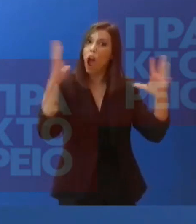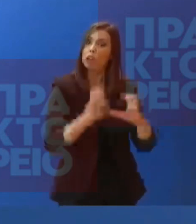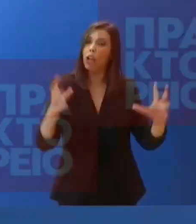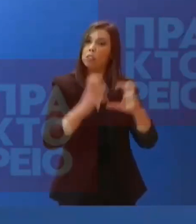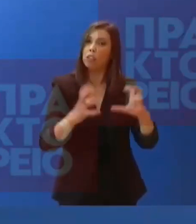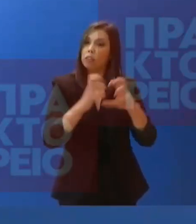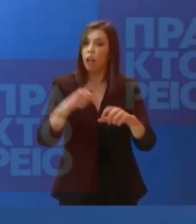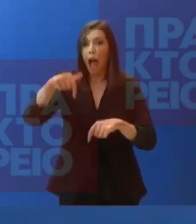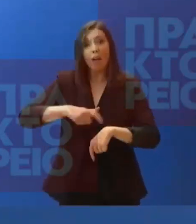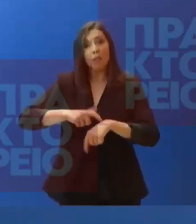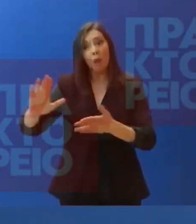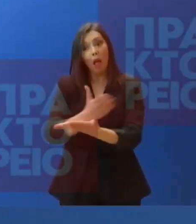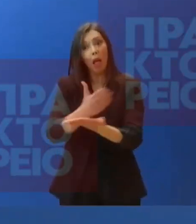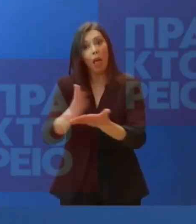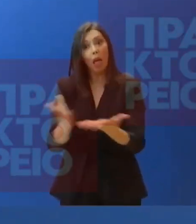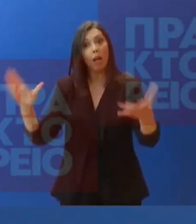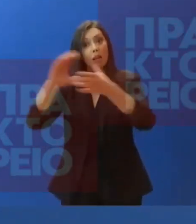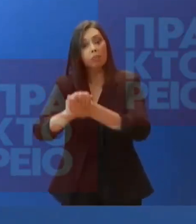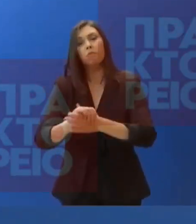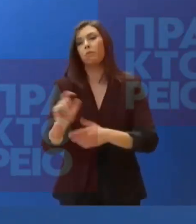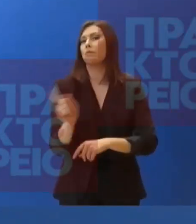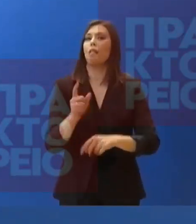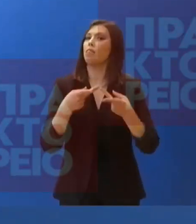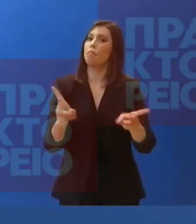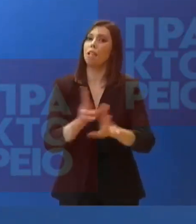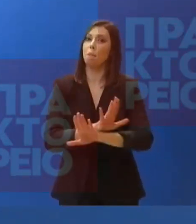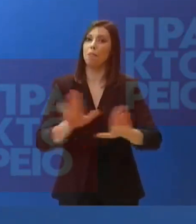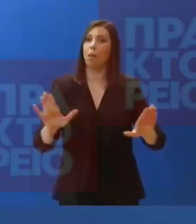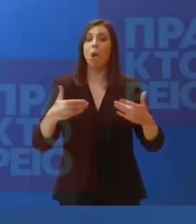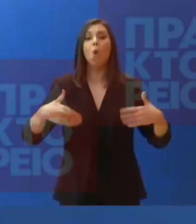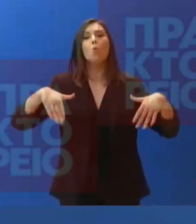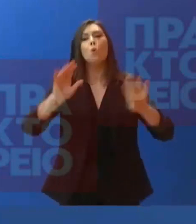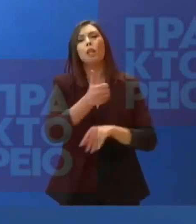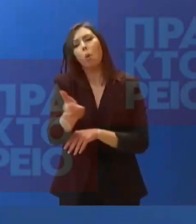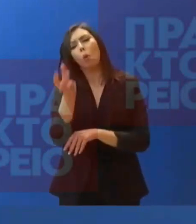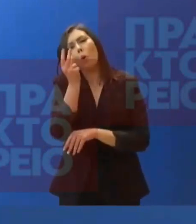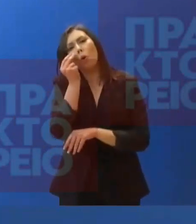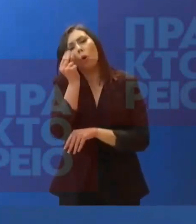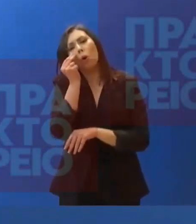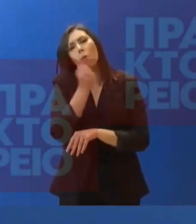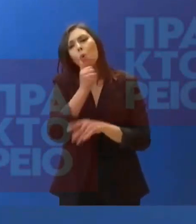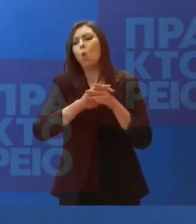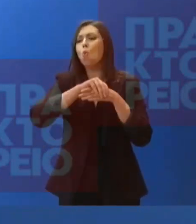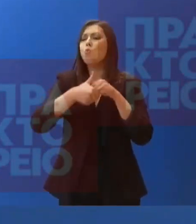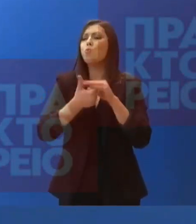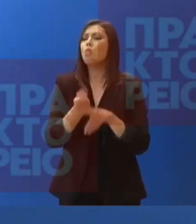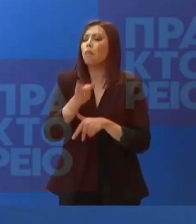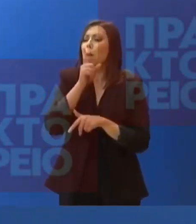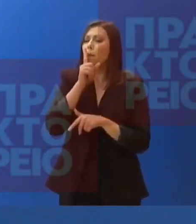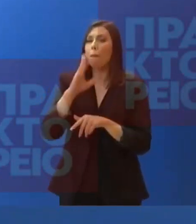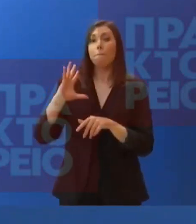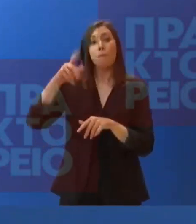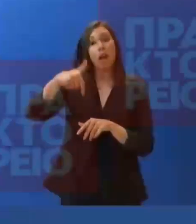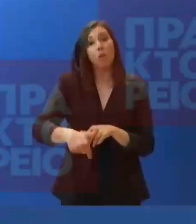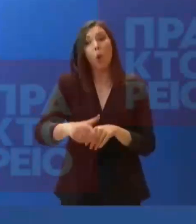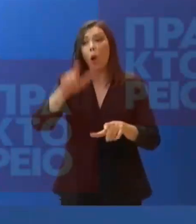κρίσης. Ούτε θα μείνει θεατής στο θέατρο του παραλόγου που εξελίσσεται με φόντο διαχρονικές παθογένειες που προσβάλλουν κάθε